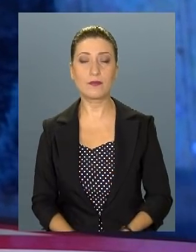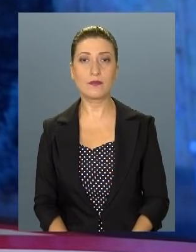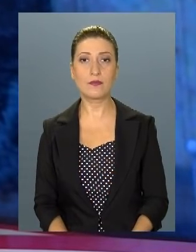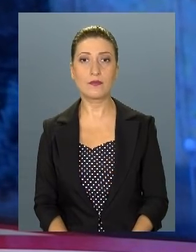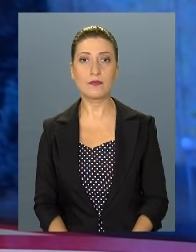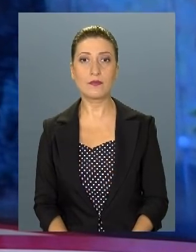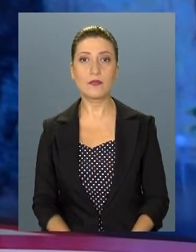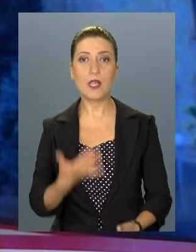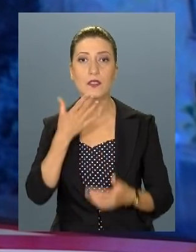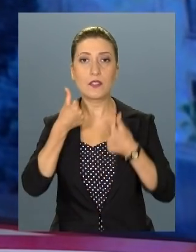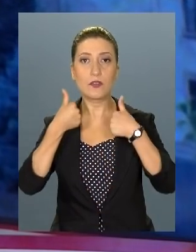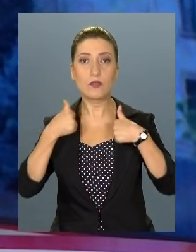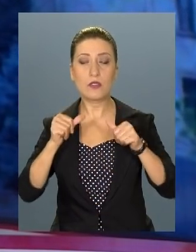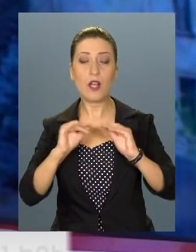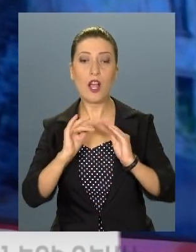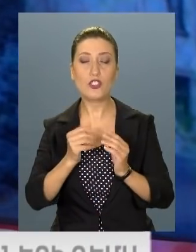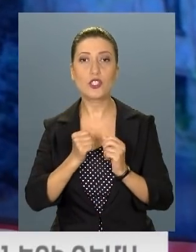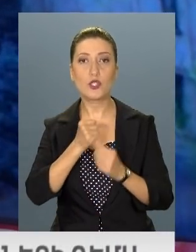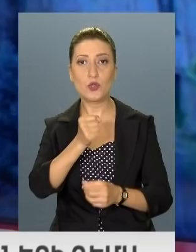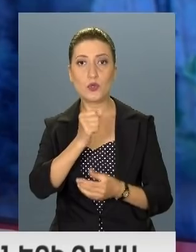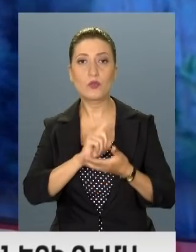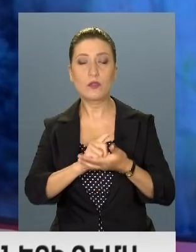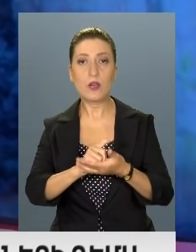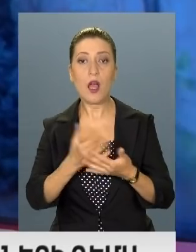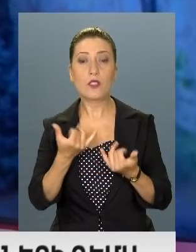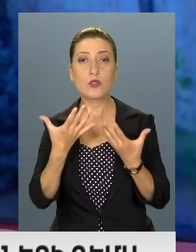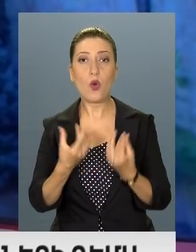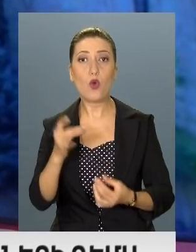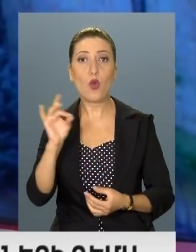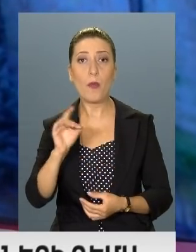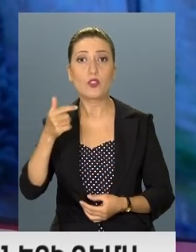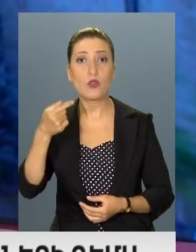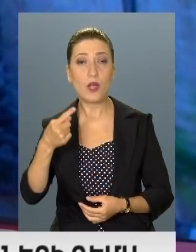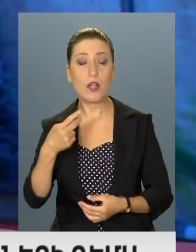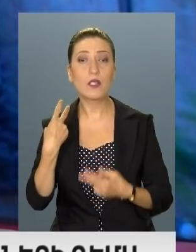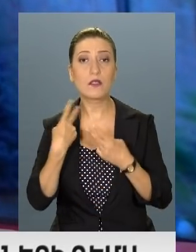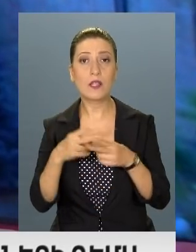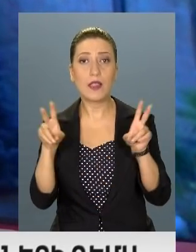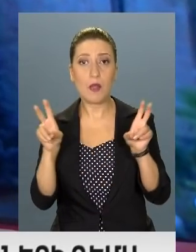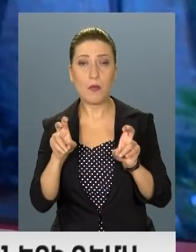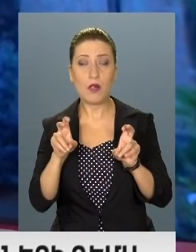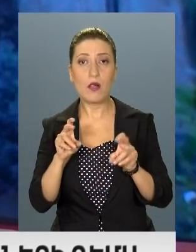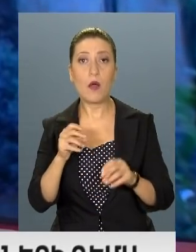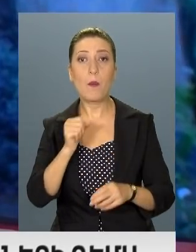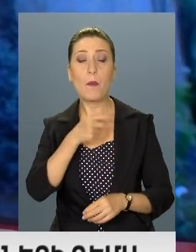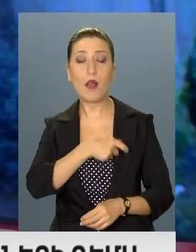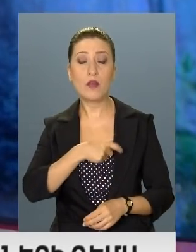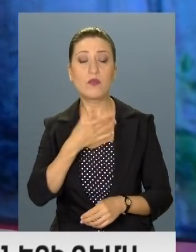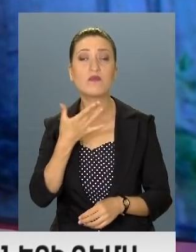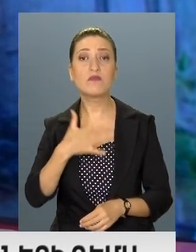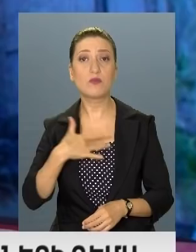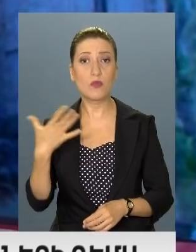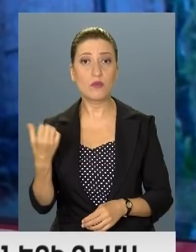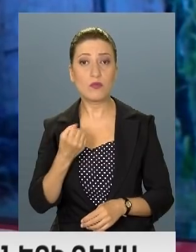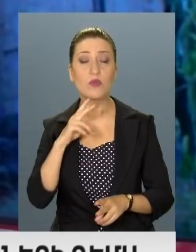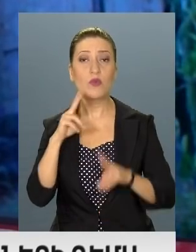Շարունակում ենք խորհրդարանական ճեպազրույցների թեման, այսօր Ռոբերտ Քոչարյանի կալանավորումներ, թե պետ պատգամավորները բողոքել են, որ